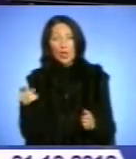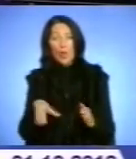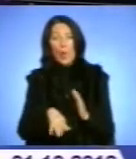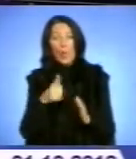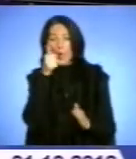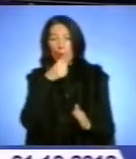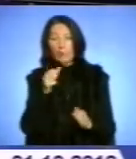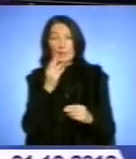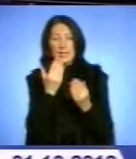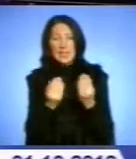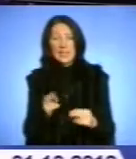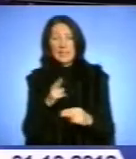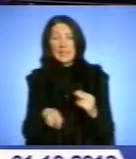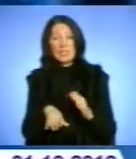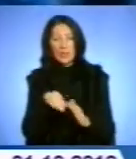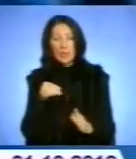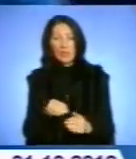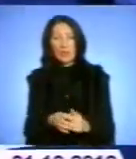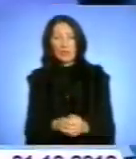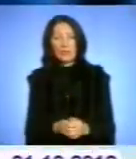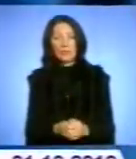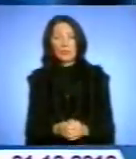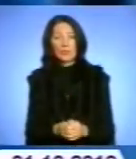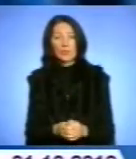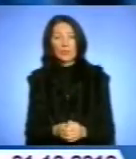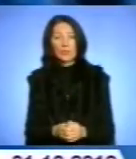виборів, повідомляє сайт «Уніан».